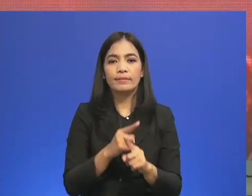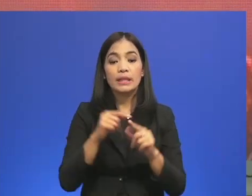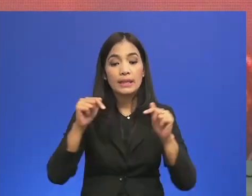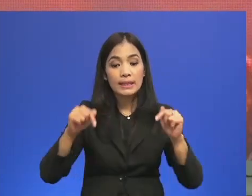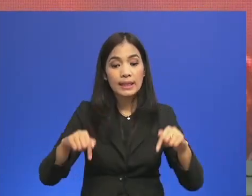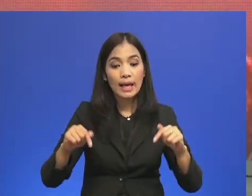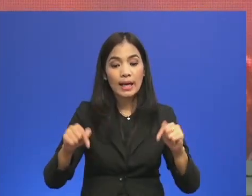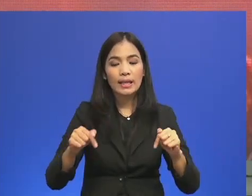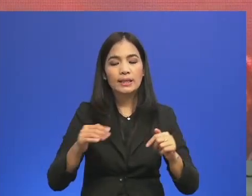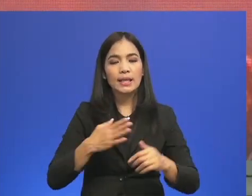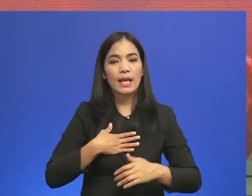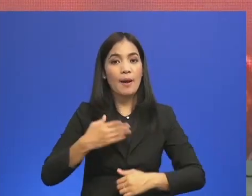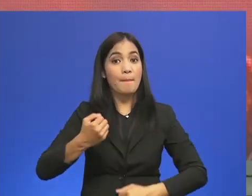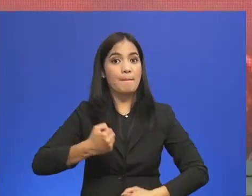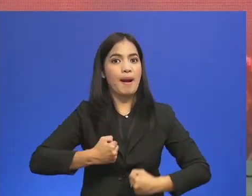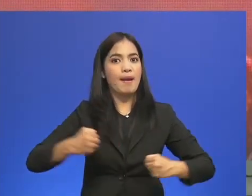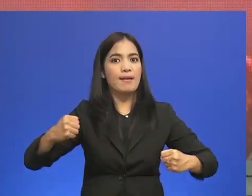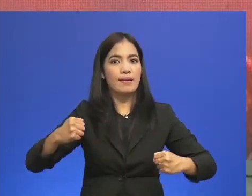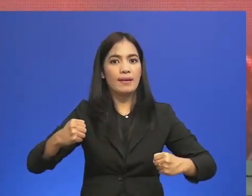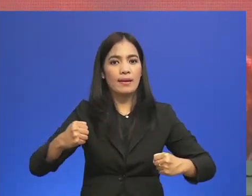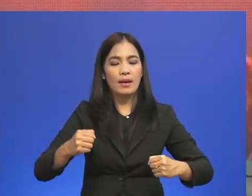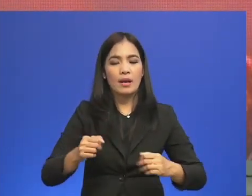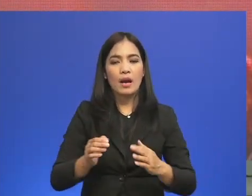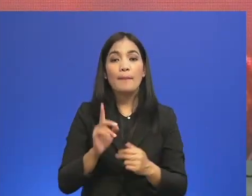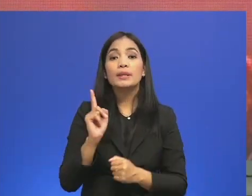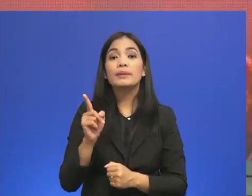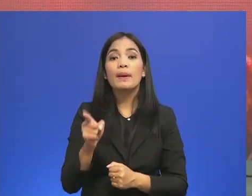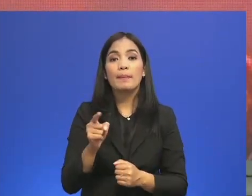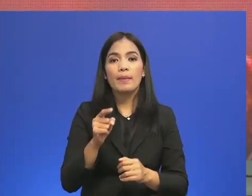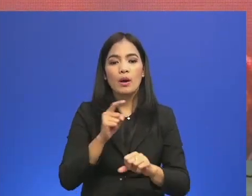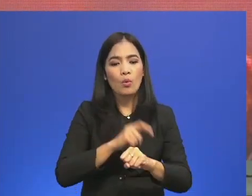Sekarang saya berani menyanyikan setelah makin hari,